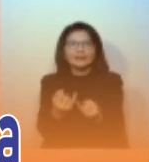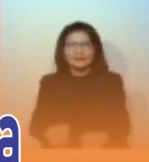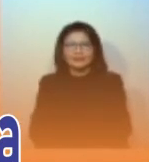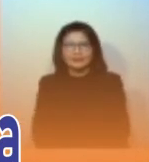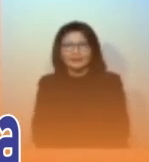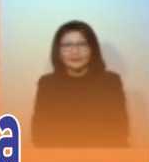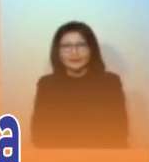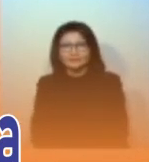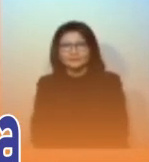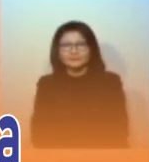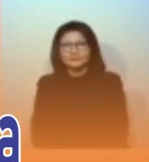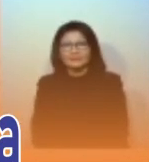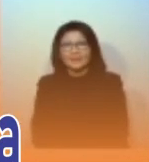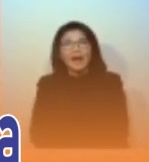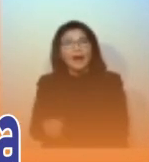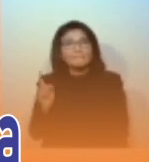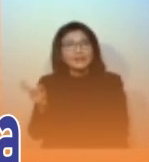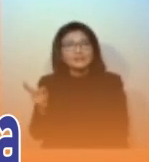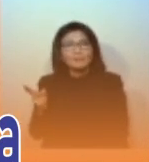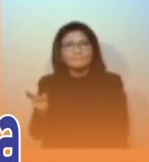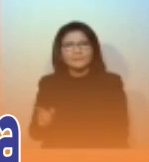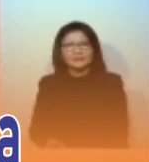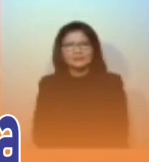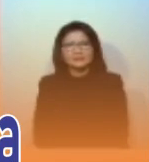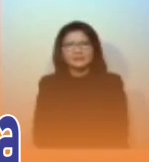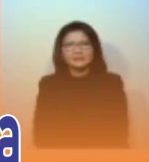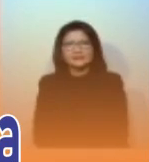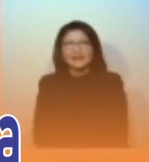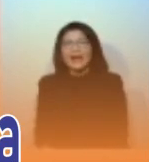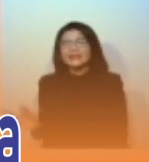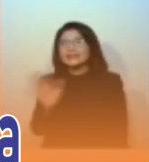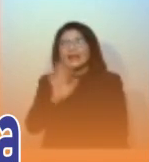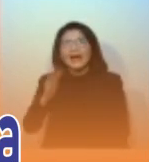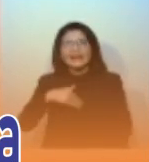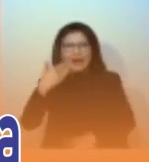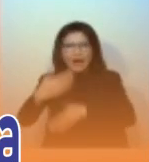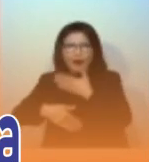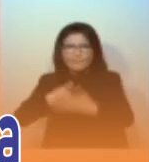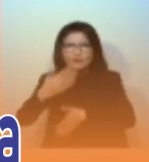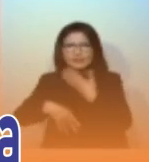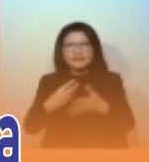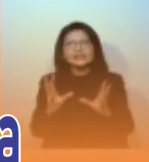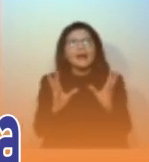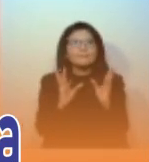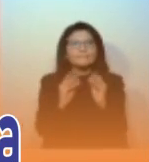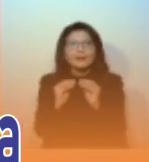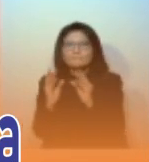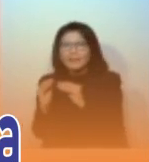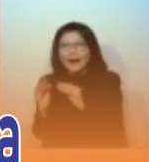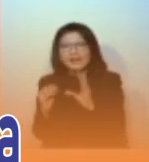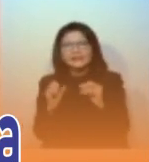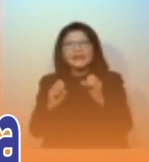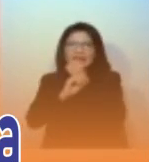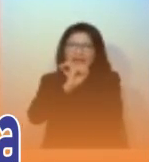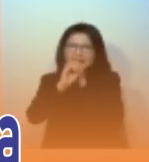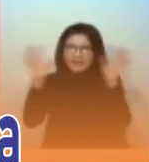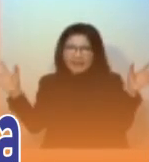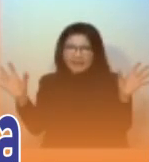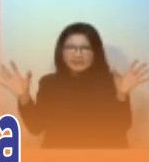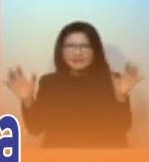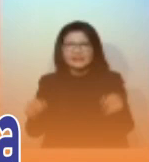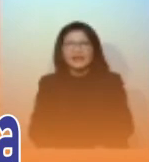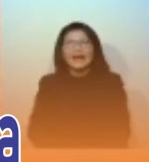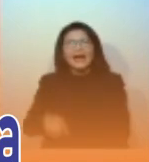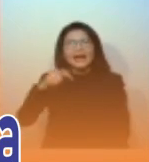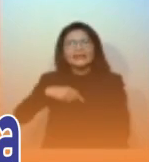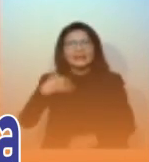pemerintah. Kenapa? Karena tidak ada proses pembahasan yang komprehensif yang memberikan ruang kepada publik.